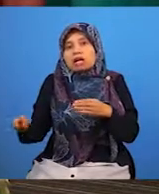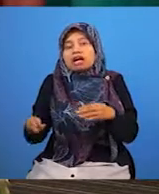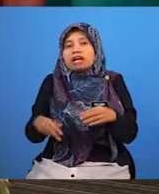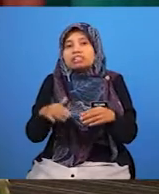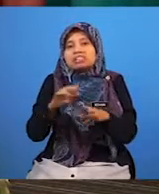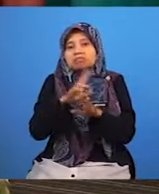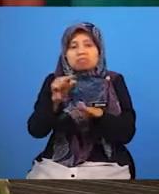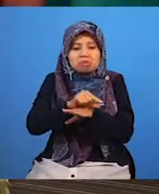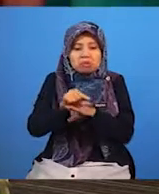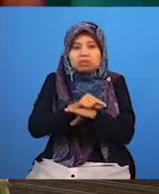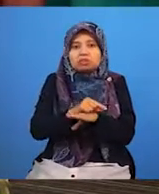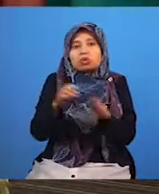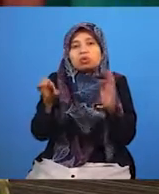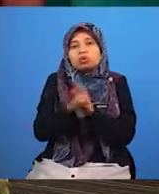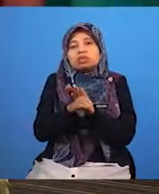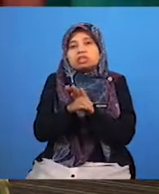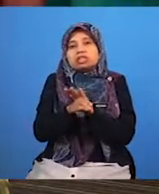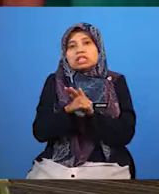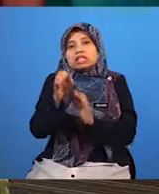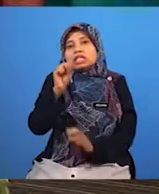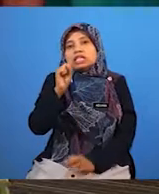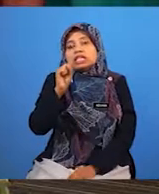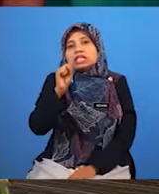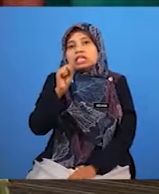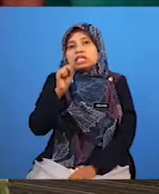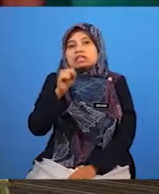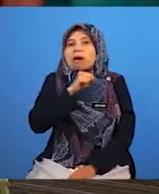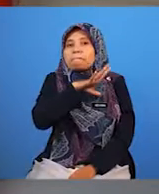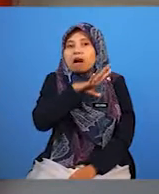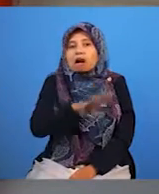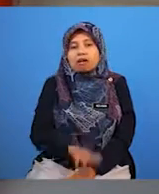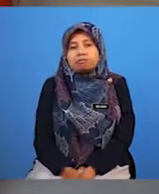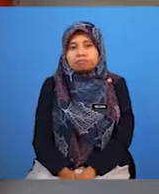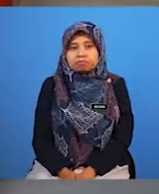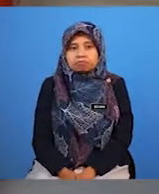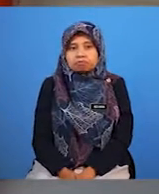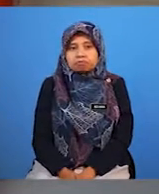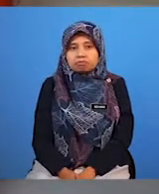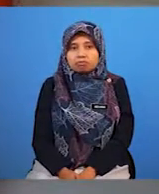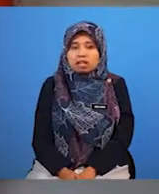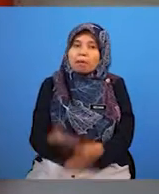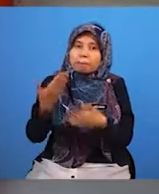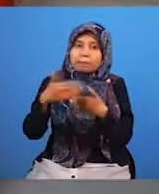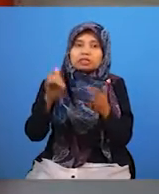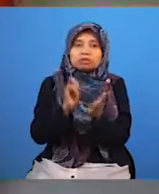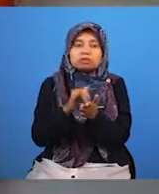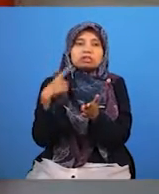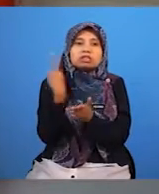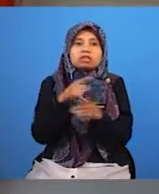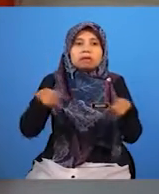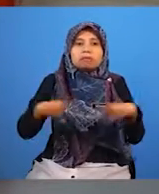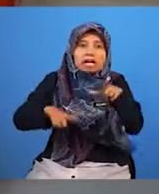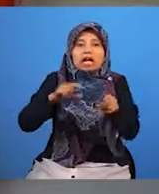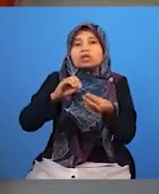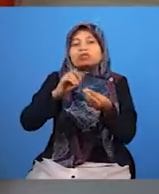tidak diperlukan seperti sedimen ataupun sampah sarap. Kemudian, kita pergi kepada